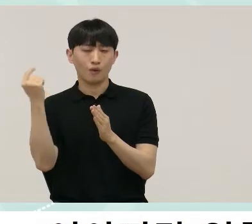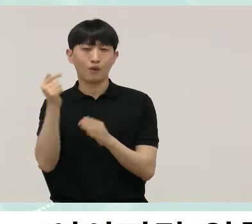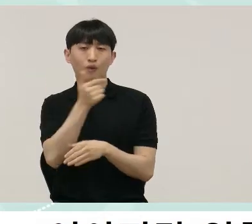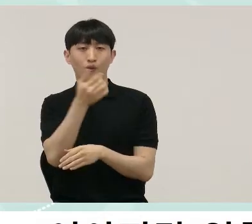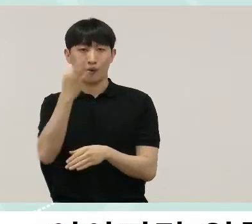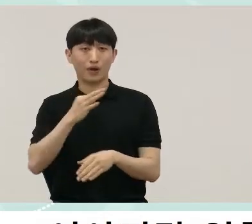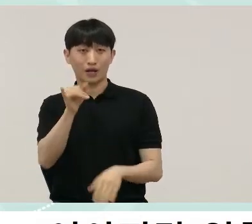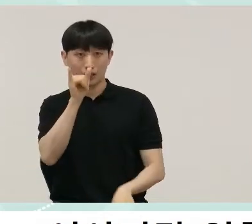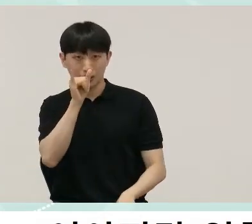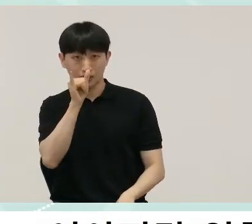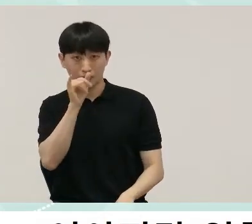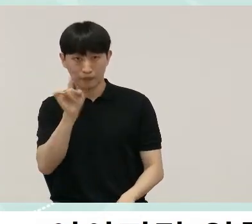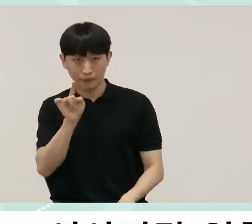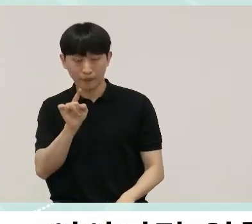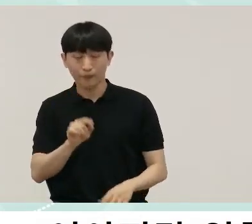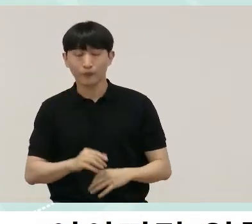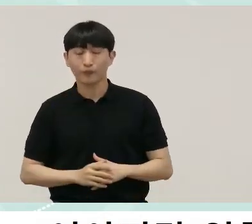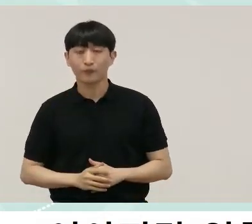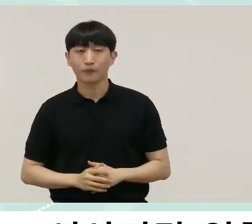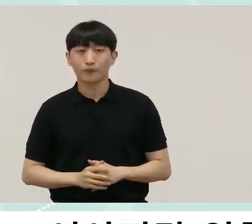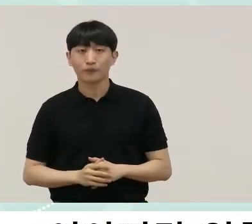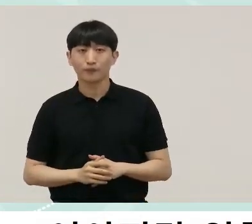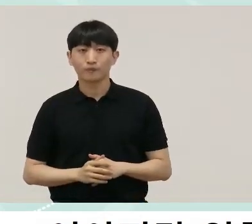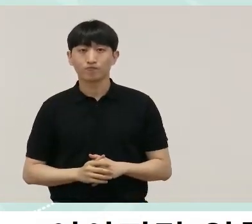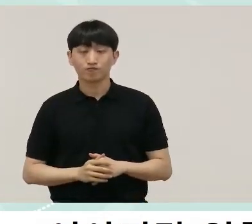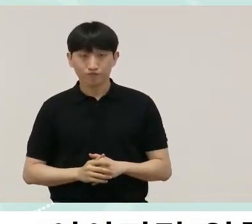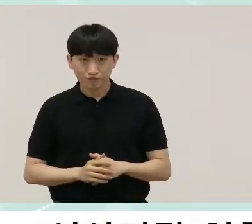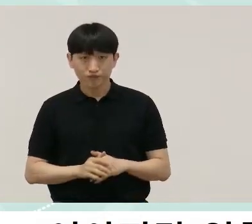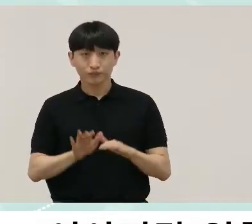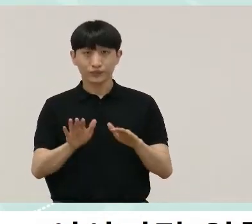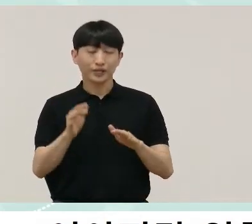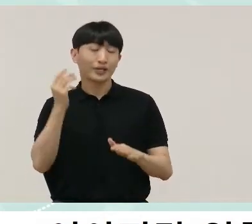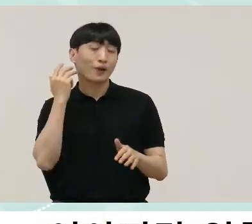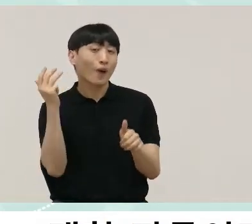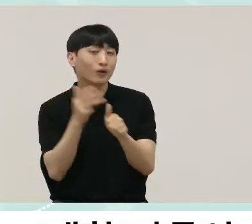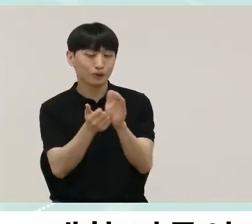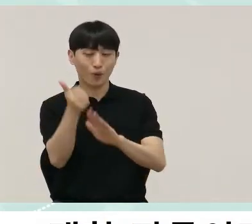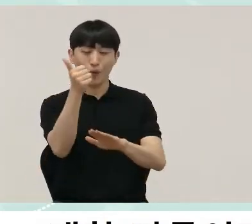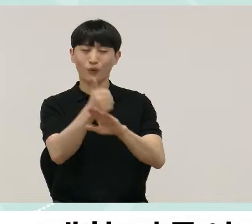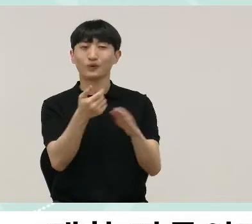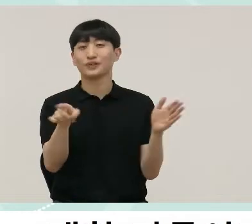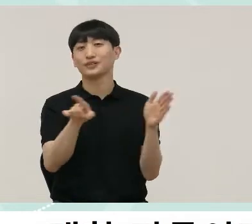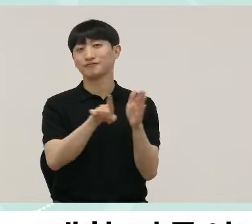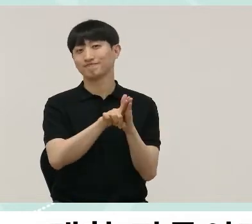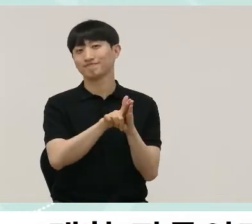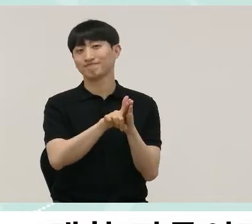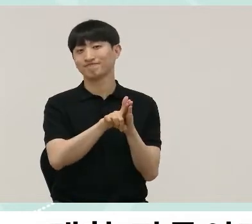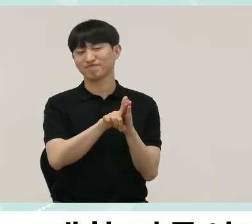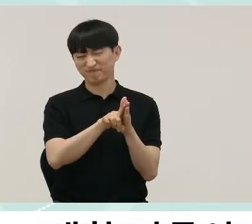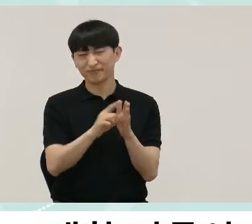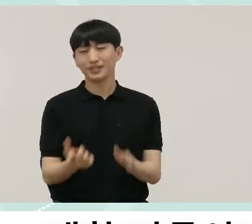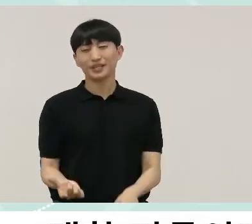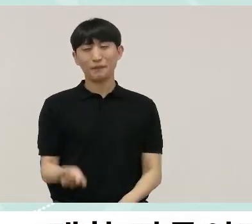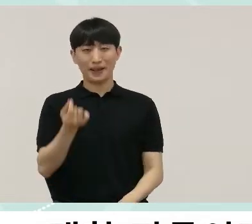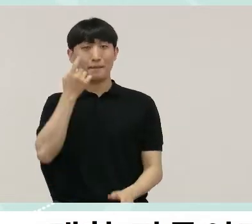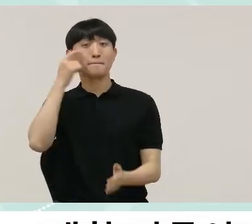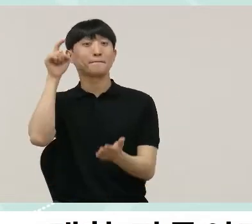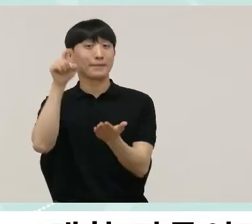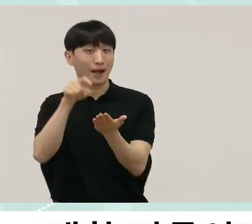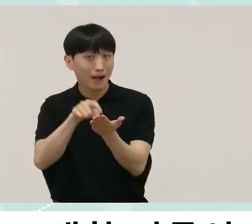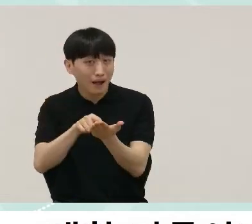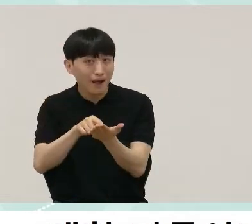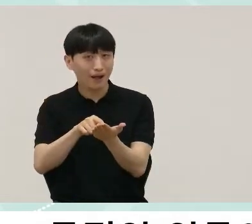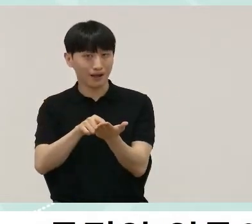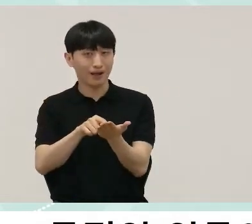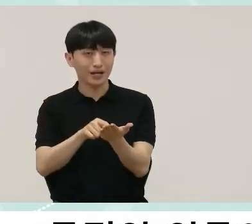있습니다. 그래서 이런 성공적인 인공와우를 위해서는 빨리 진단해서 맞춤형